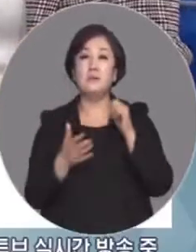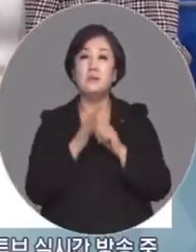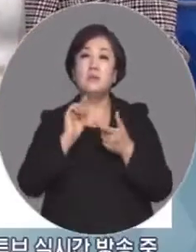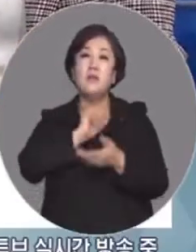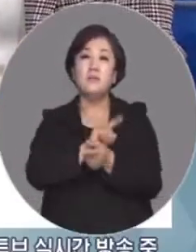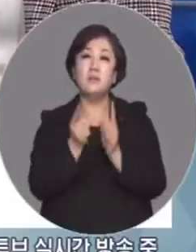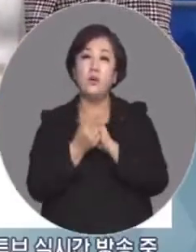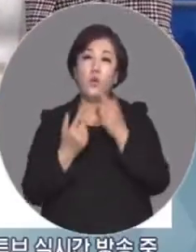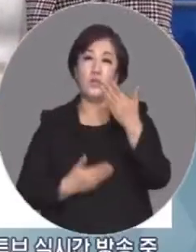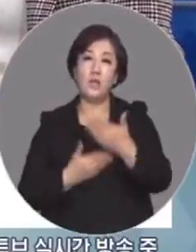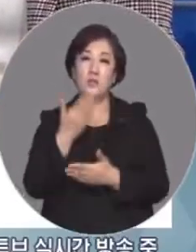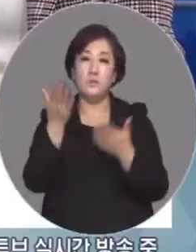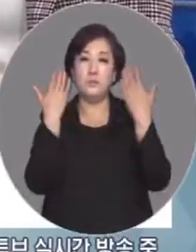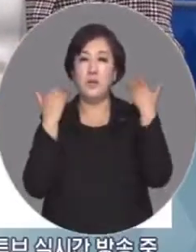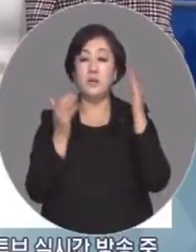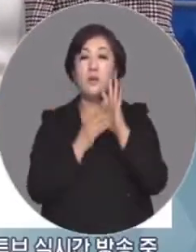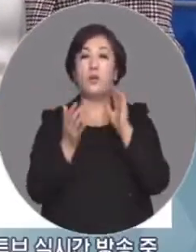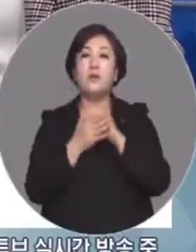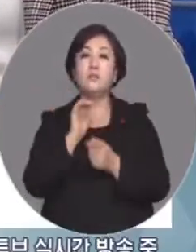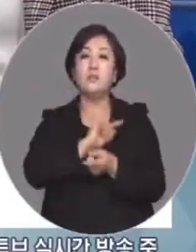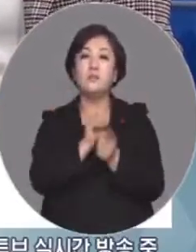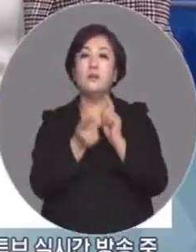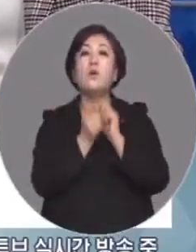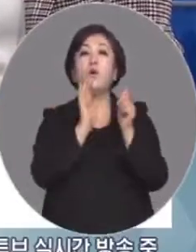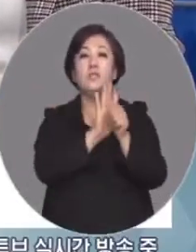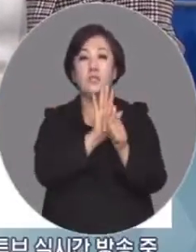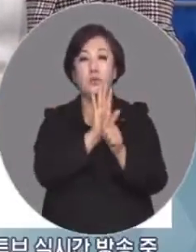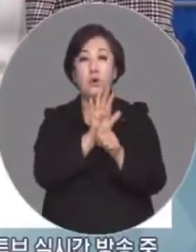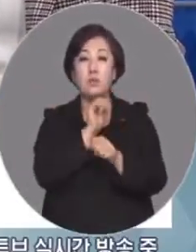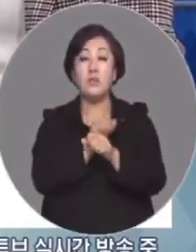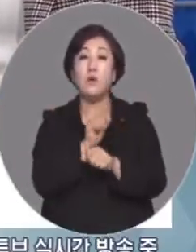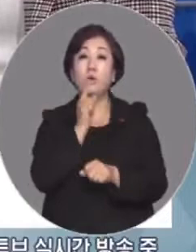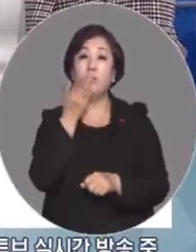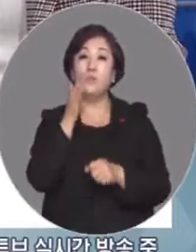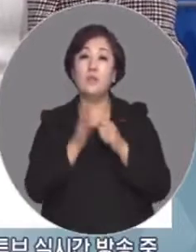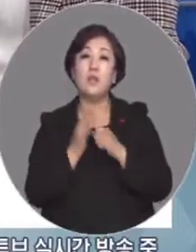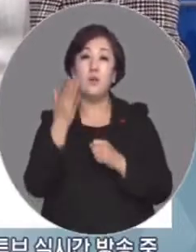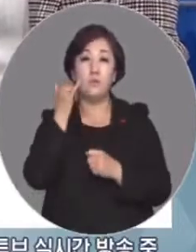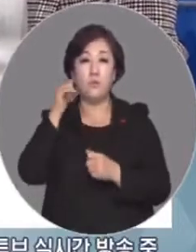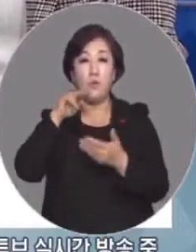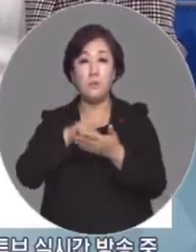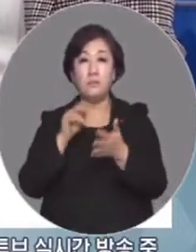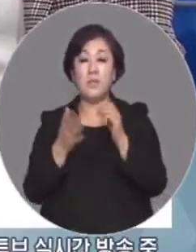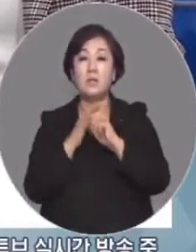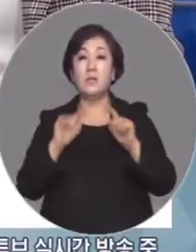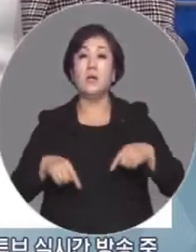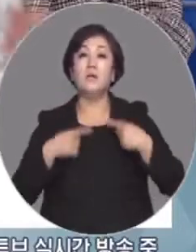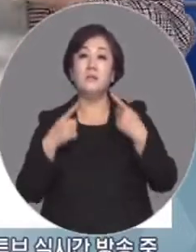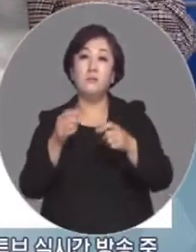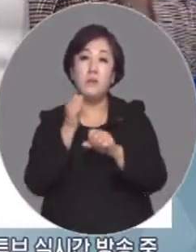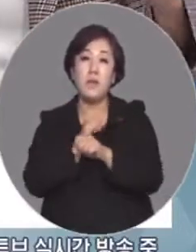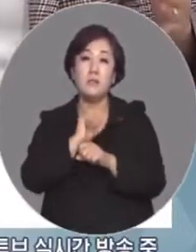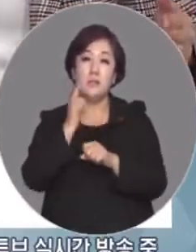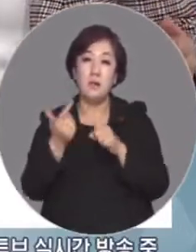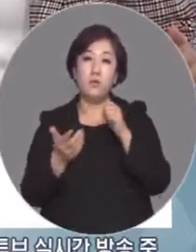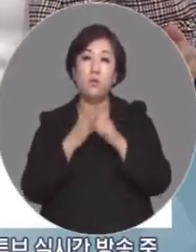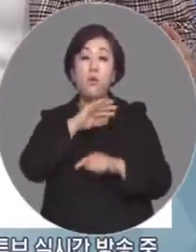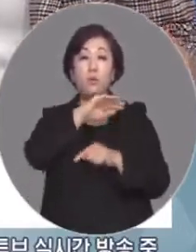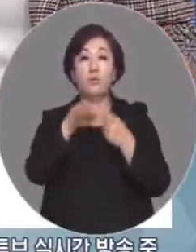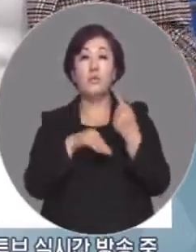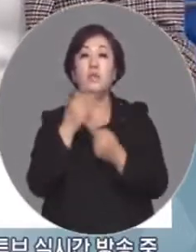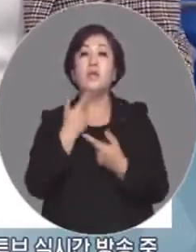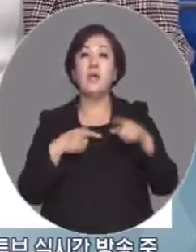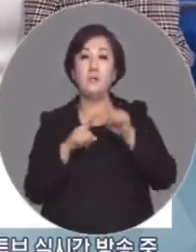서로 나눔 학교는 학부모의 참여를 굉장히 독려하고 있습니다. 학부모가 단순히 학교에 참여하는 것을 넘어서서 학교 분위기를